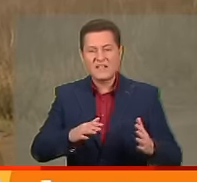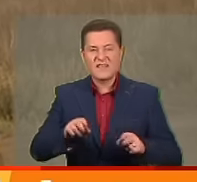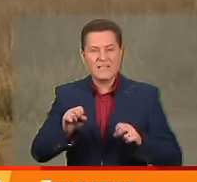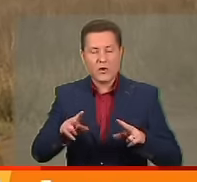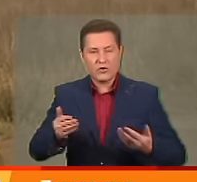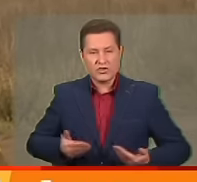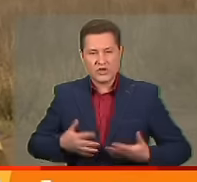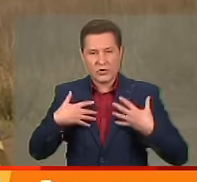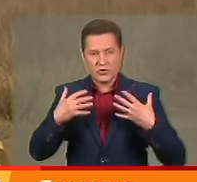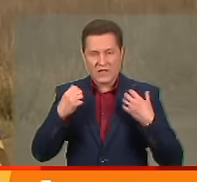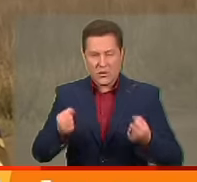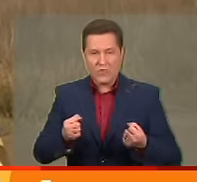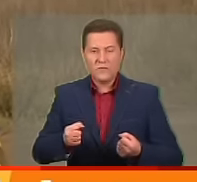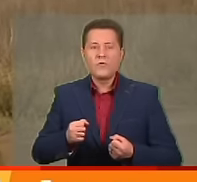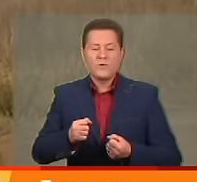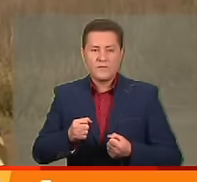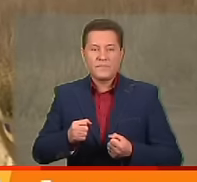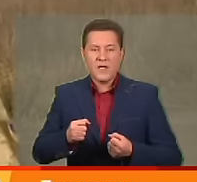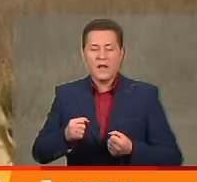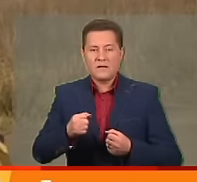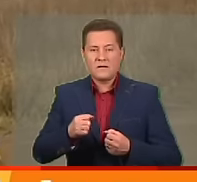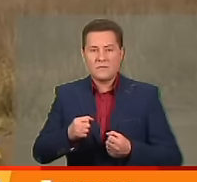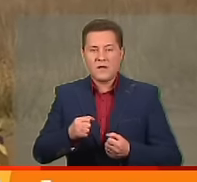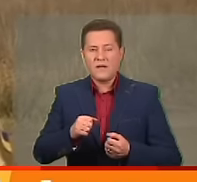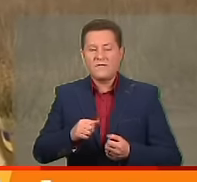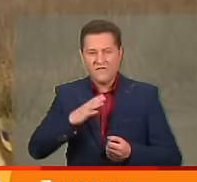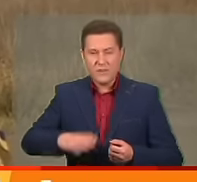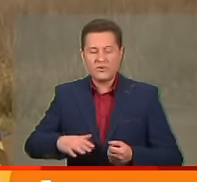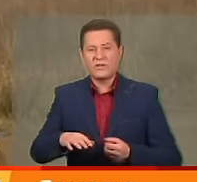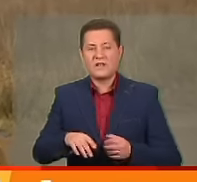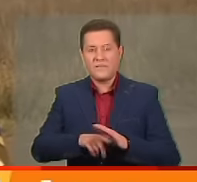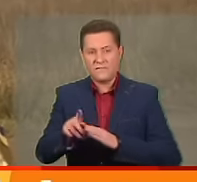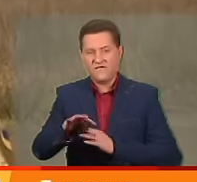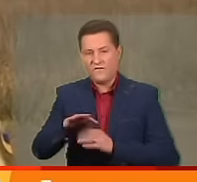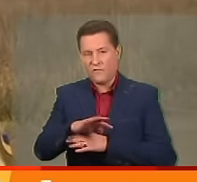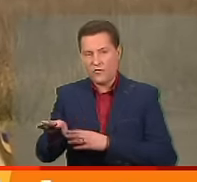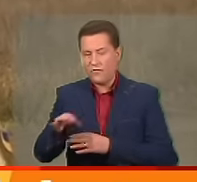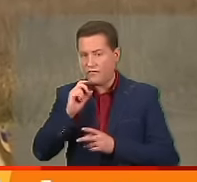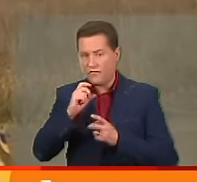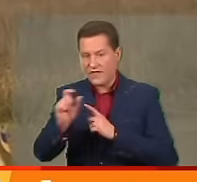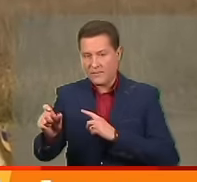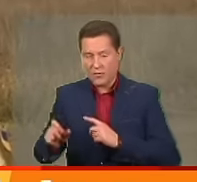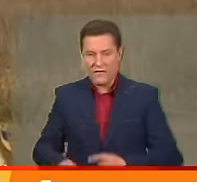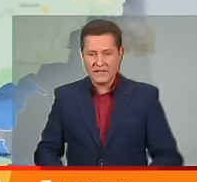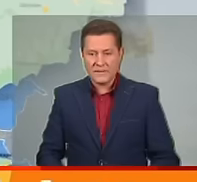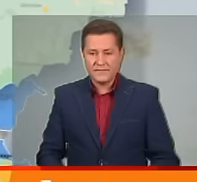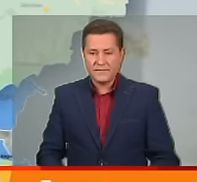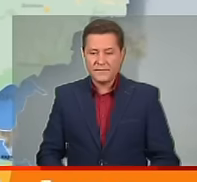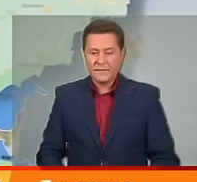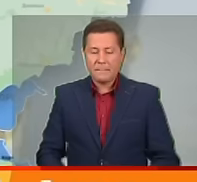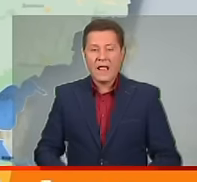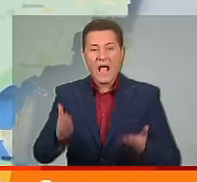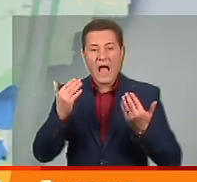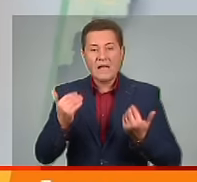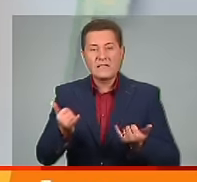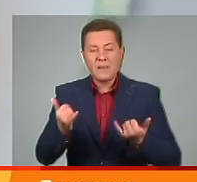здоров'ю відкривають вогонь у відповідь за минулу добу. Ані двічі давали гідну відсіч ворогу. Тепер,